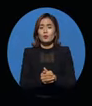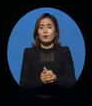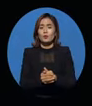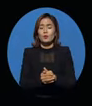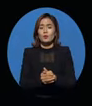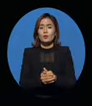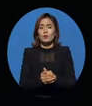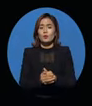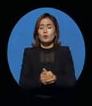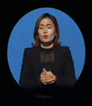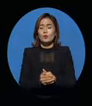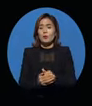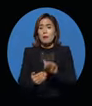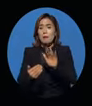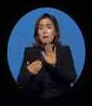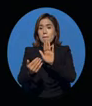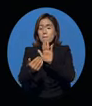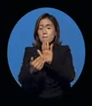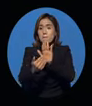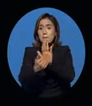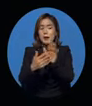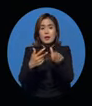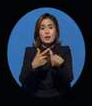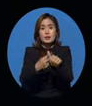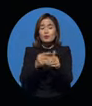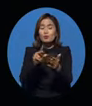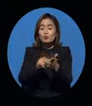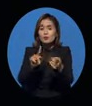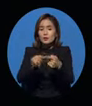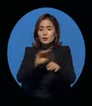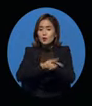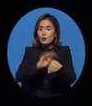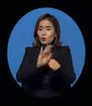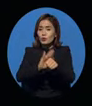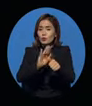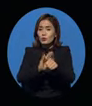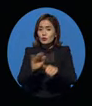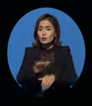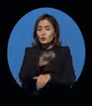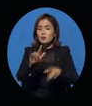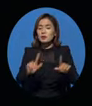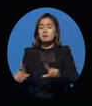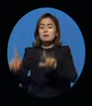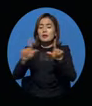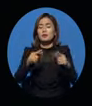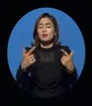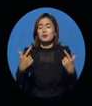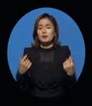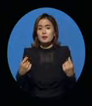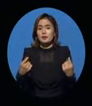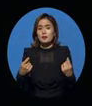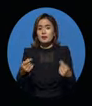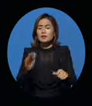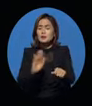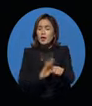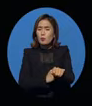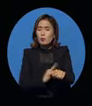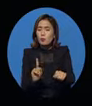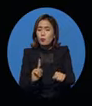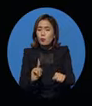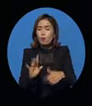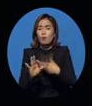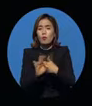문제라는 이런걸 잘 아는 것이 저는 민생 이라고 생각합니다 제가 왜 이런 말씀을 드린다면 자칫 잘못하면